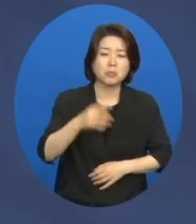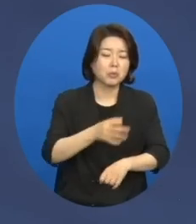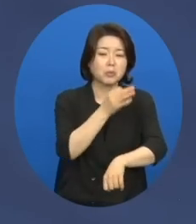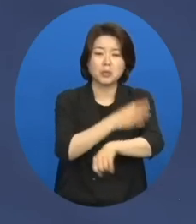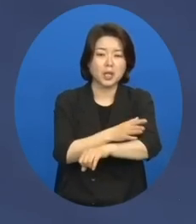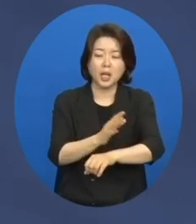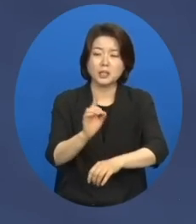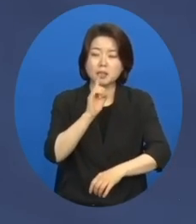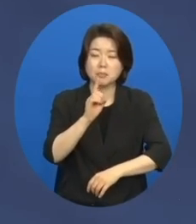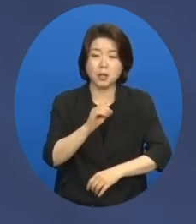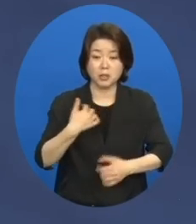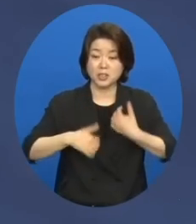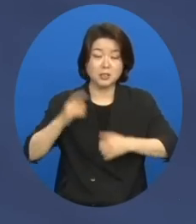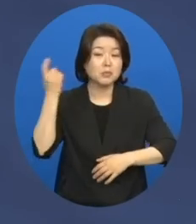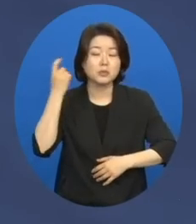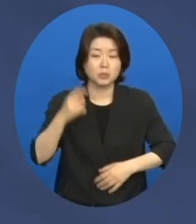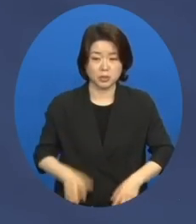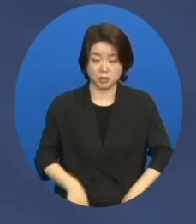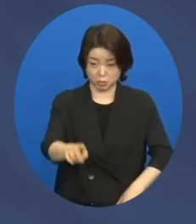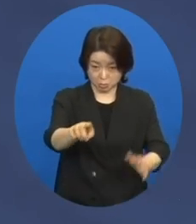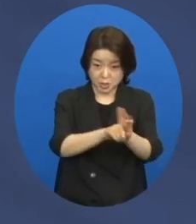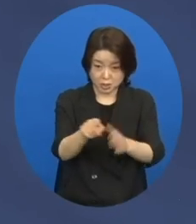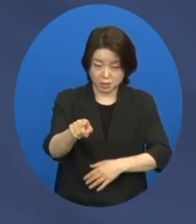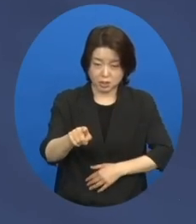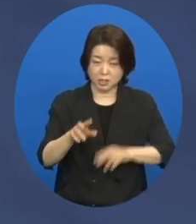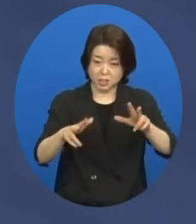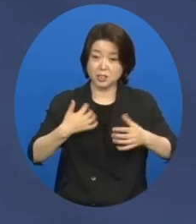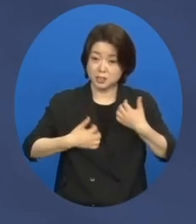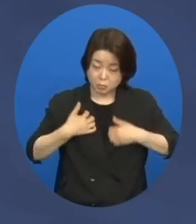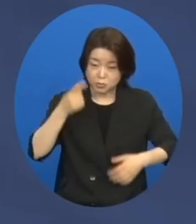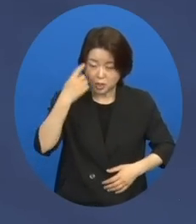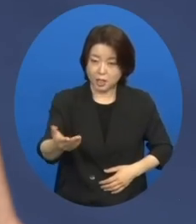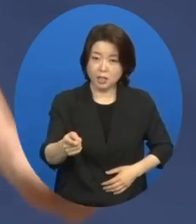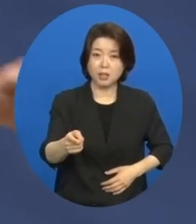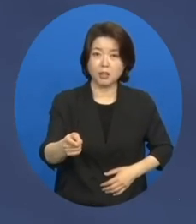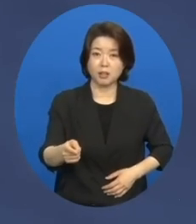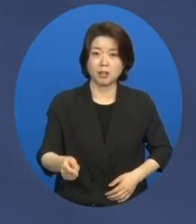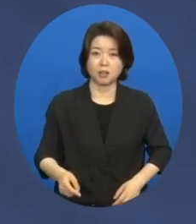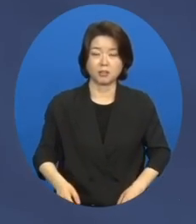기쁜 소식인데 너 믿는다니까 지금 기쁘냐?